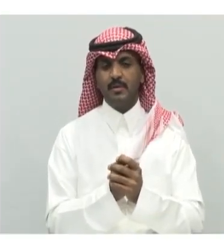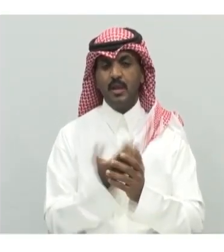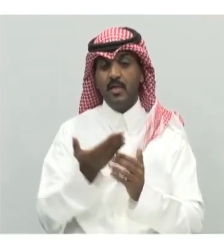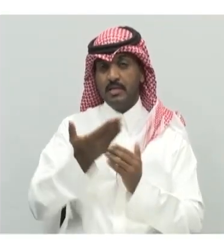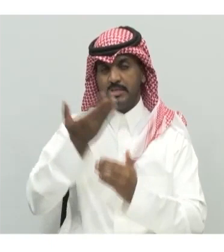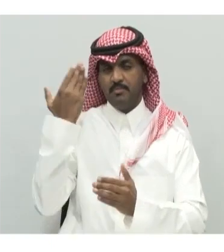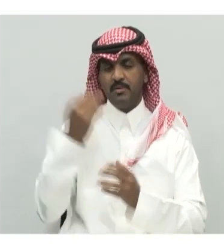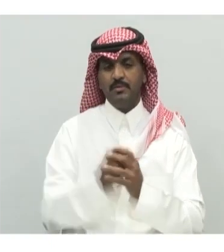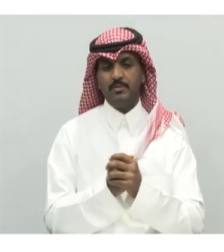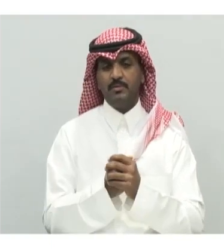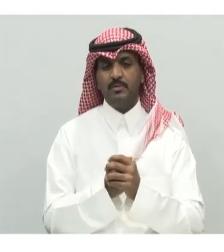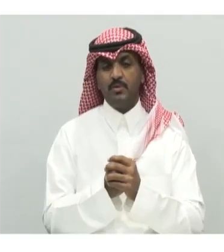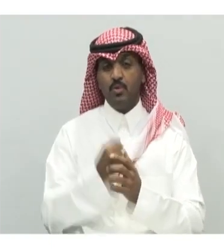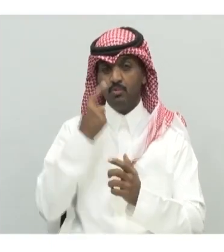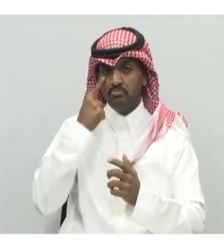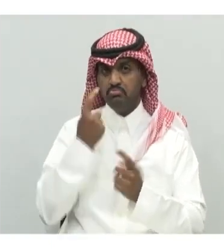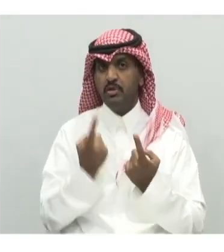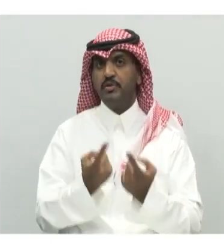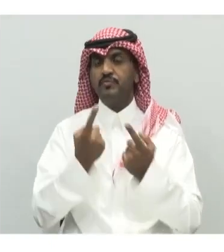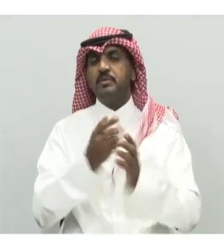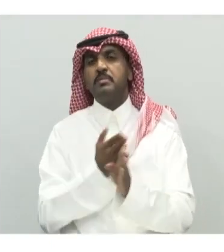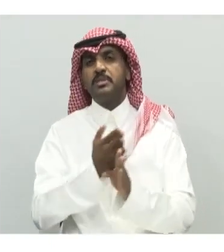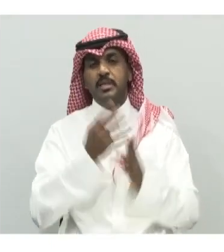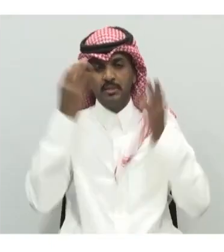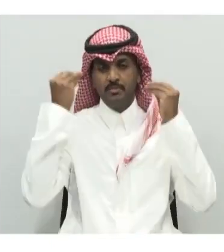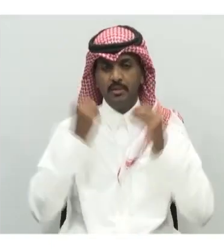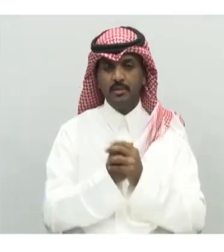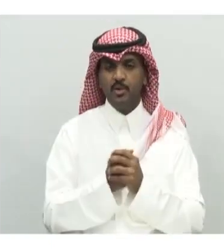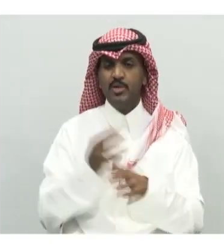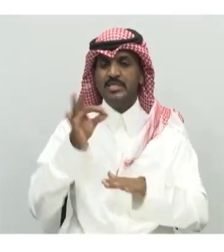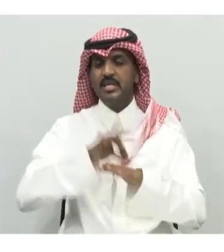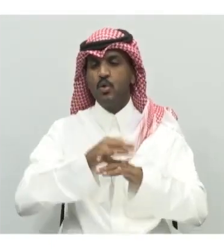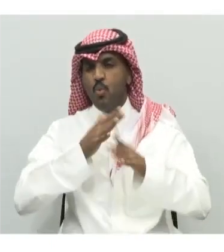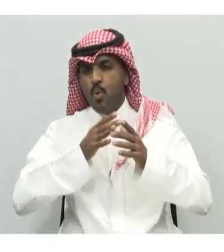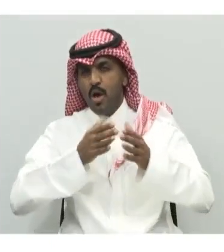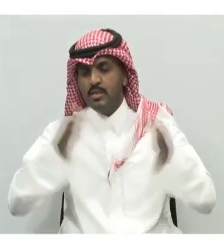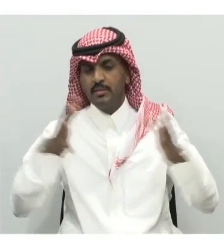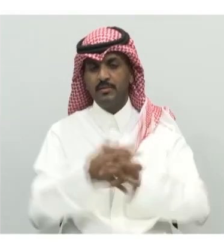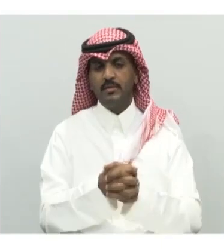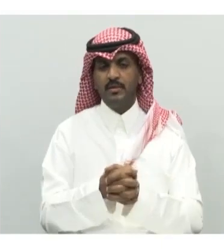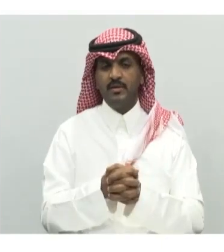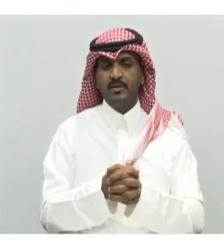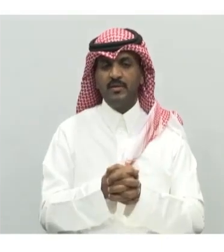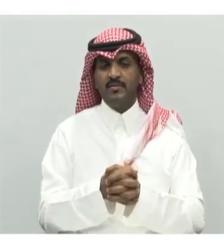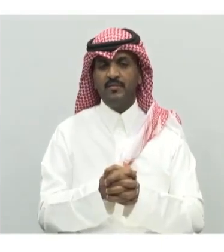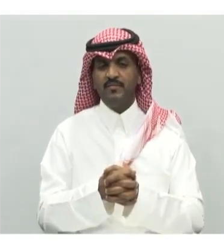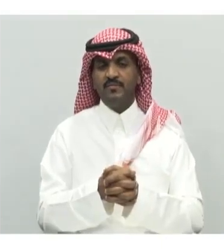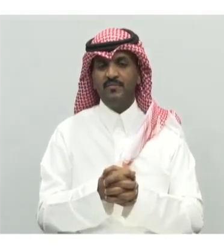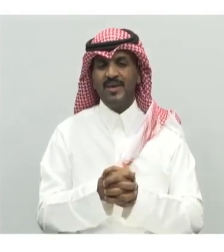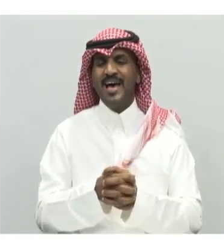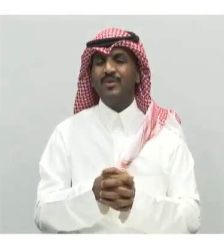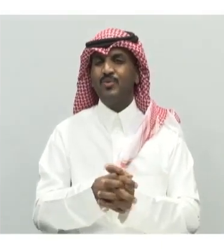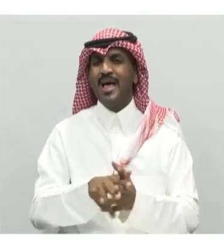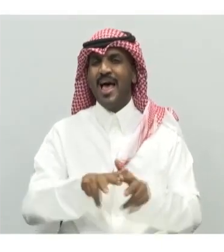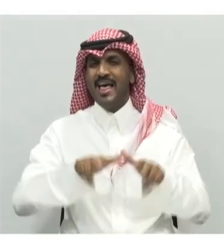السابقه وابدعت في مجالات علميه وانسانيه واسعه فاثرت اثرت